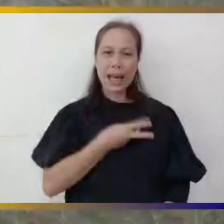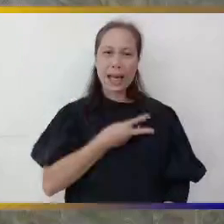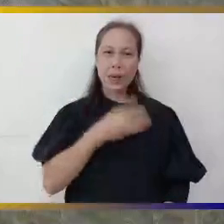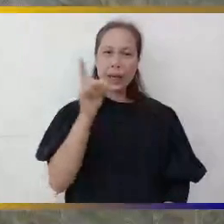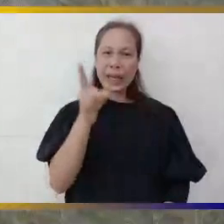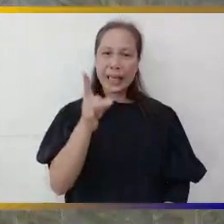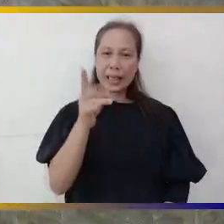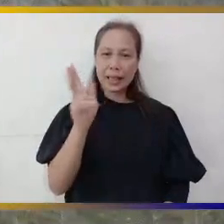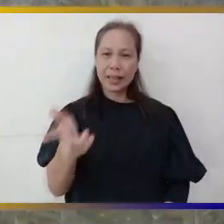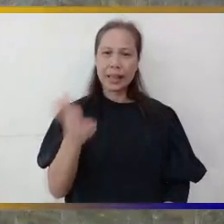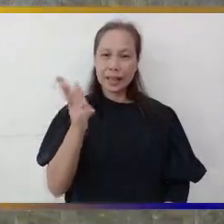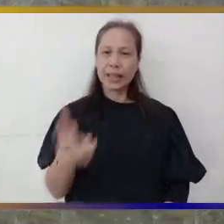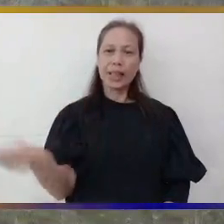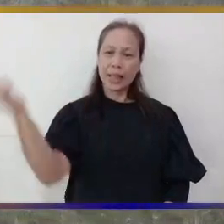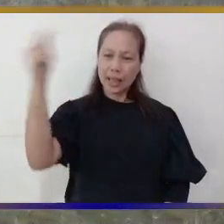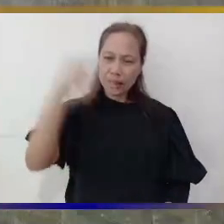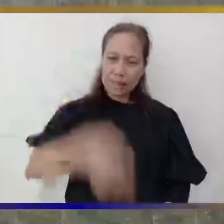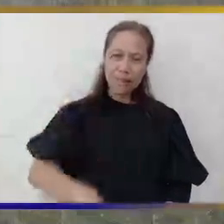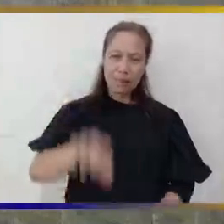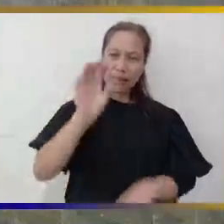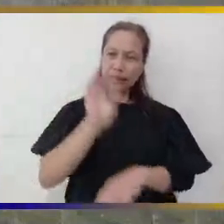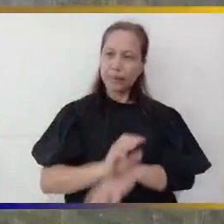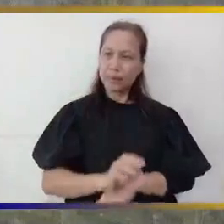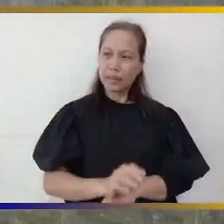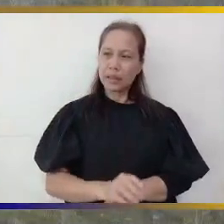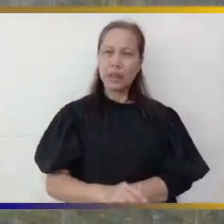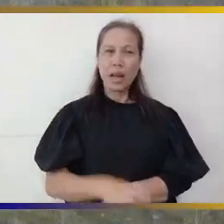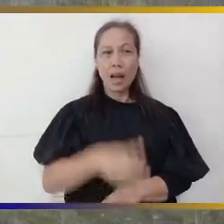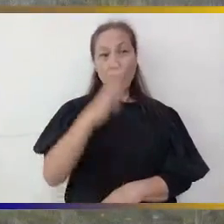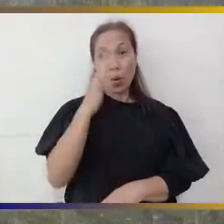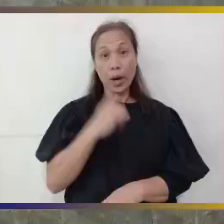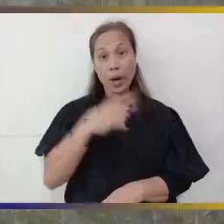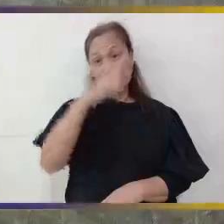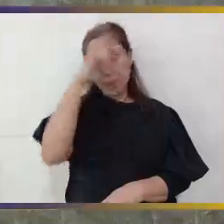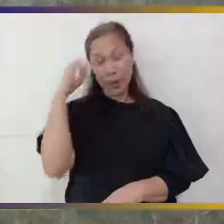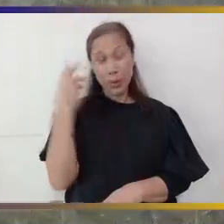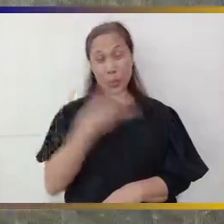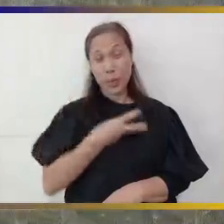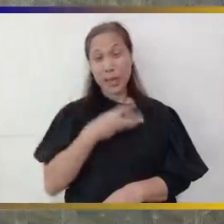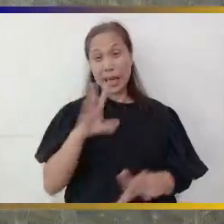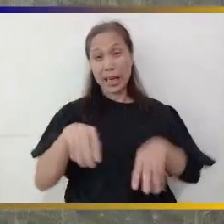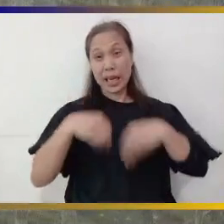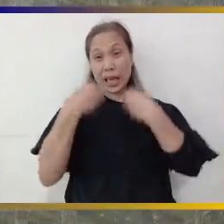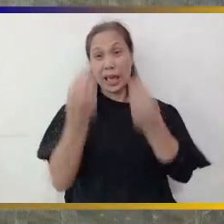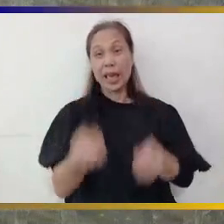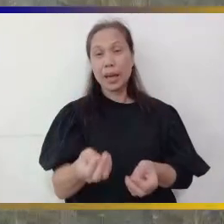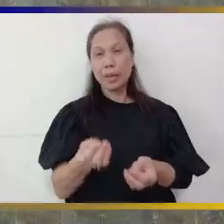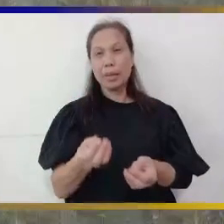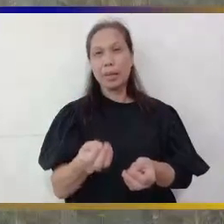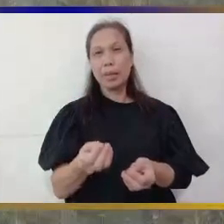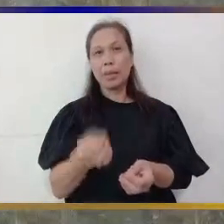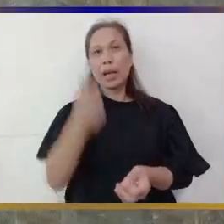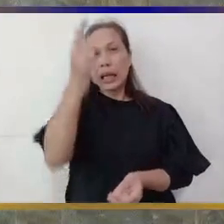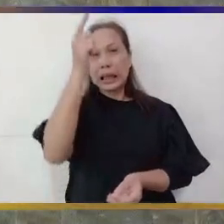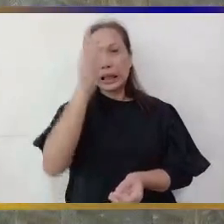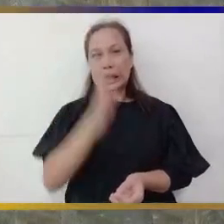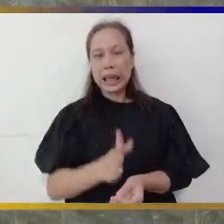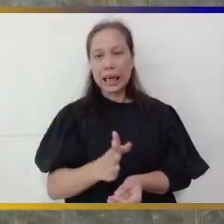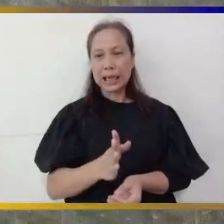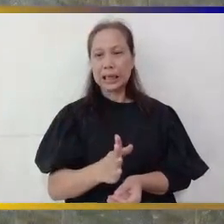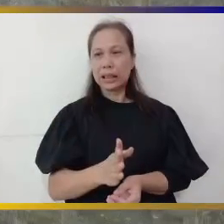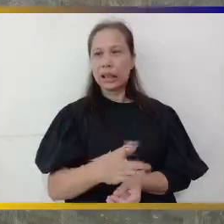8:30 Why is that because we honor God We Give the honor that belongs to